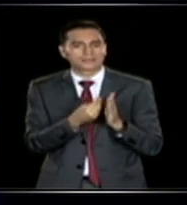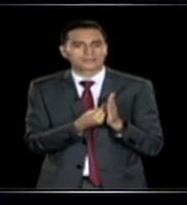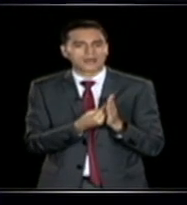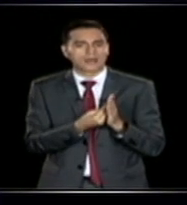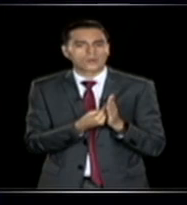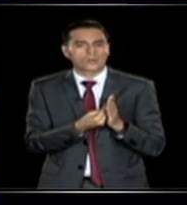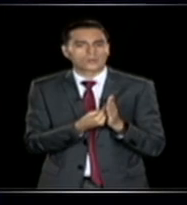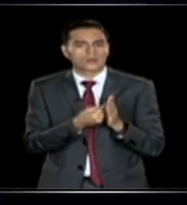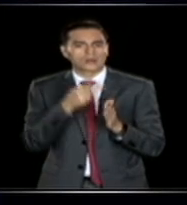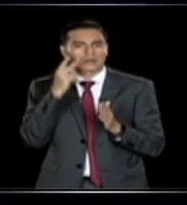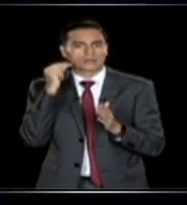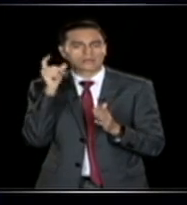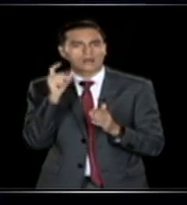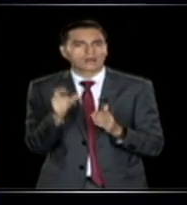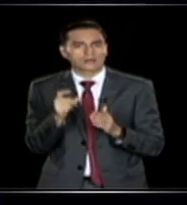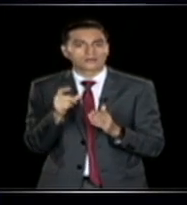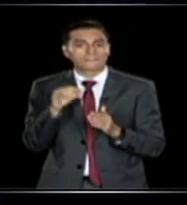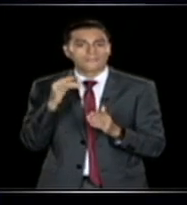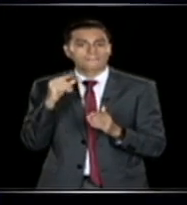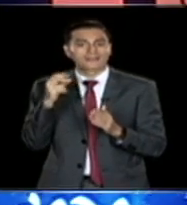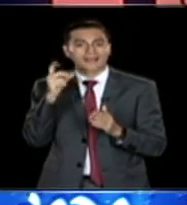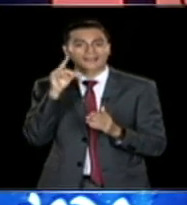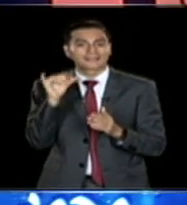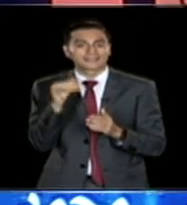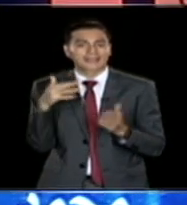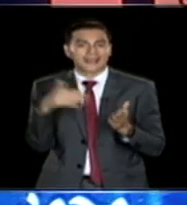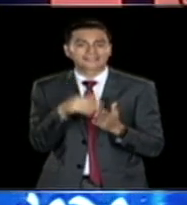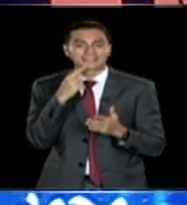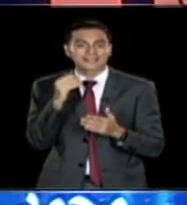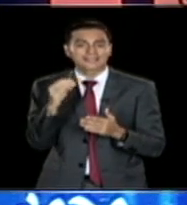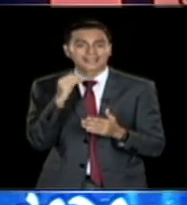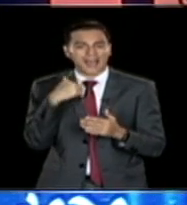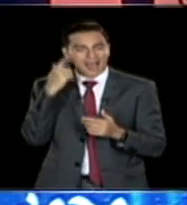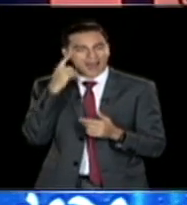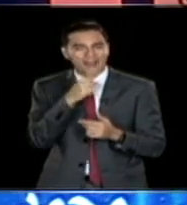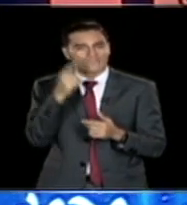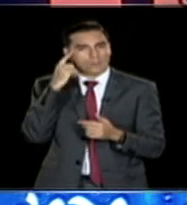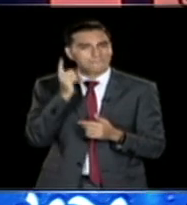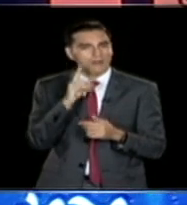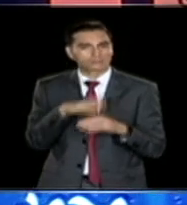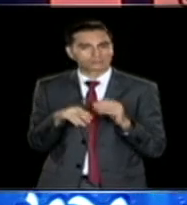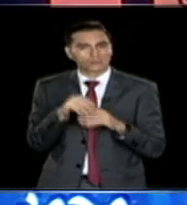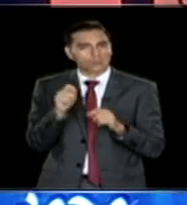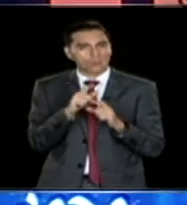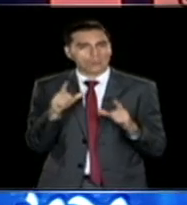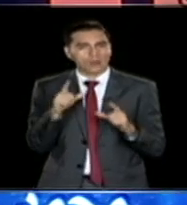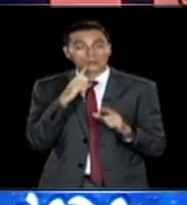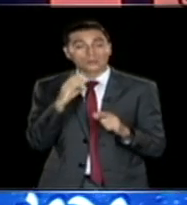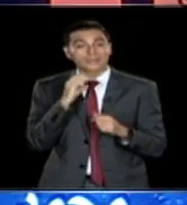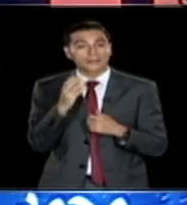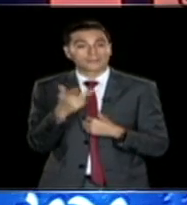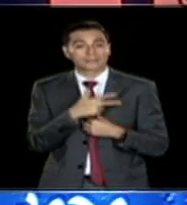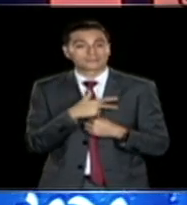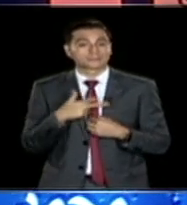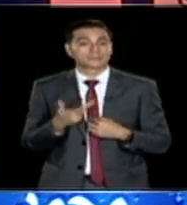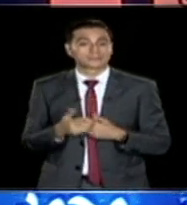ثانية، محمد أدري إجابتك. الإجابة مش عندكم، واضح الإجابة مش عندكم.